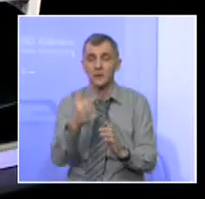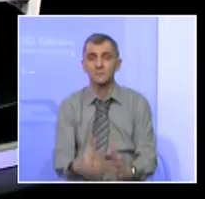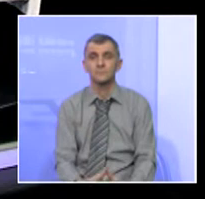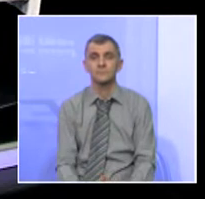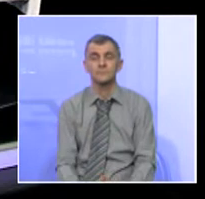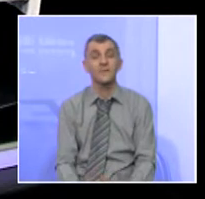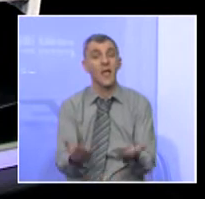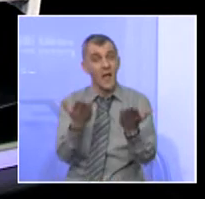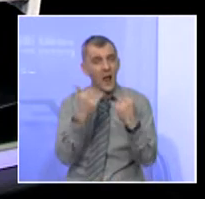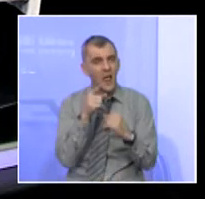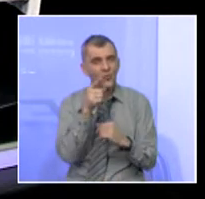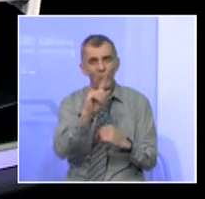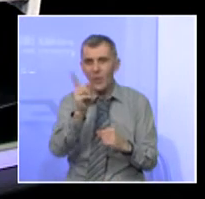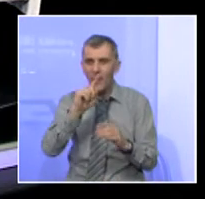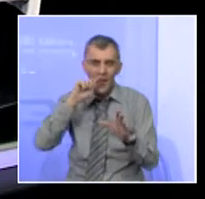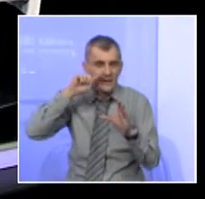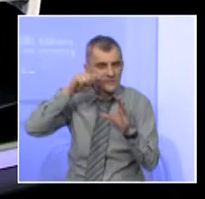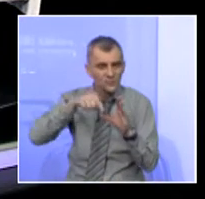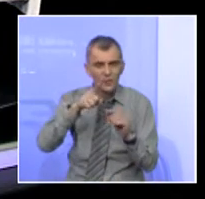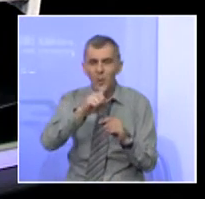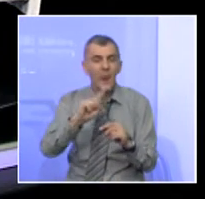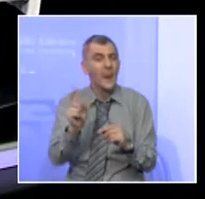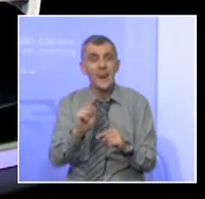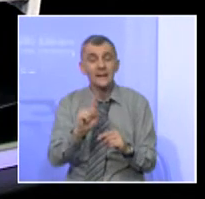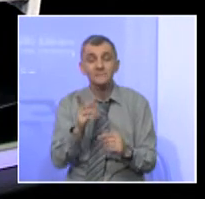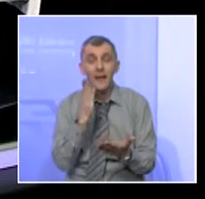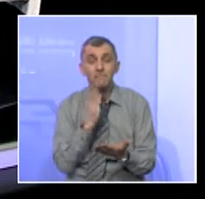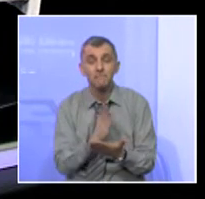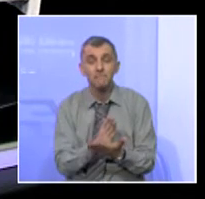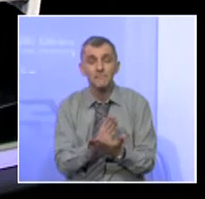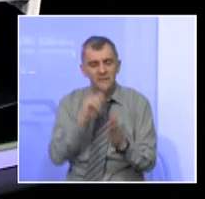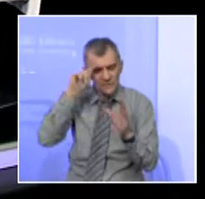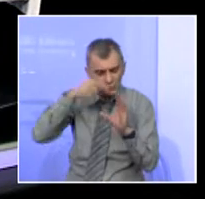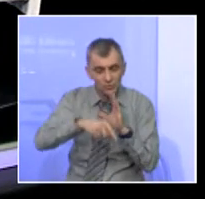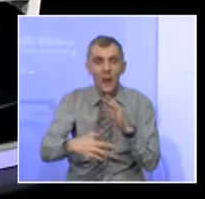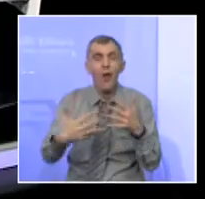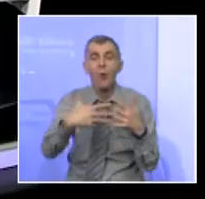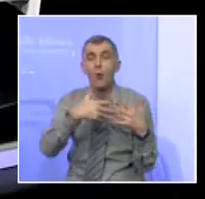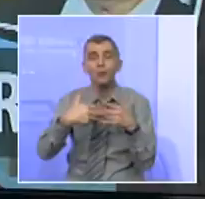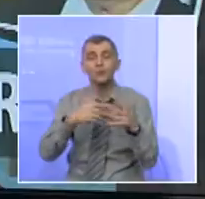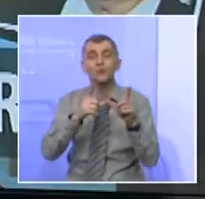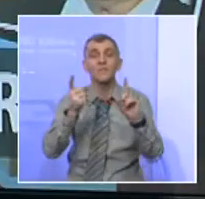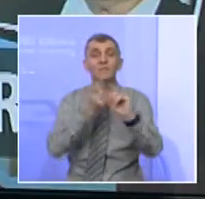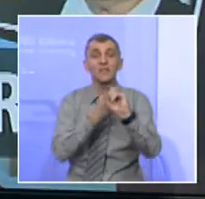Ali to nije suština, to ne bi smjelo da bude i nije suština odnosa u Federaciji Bosne i